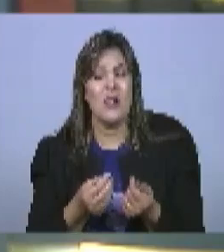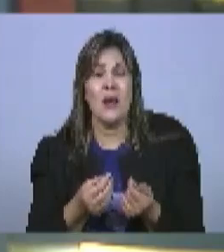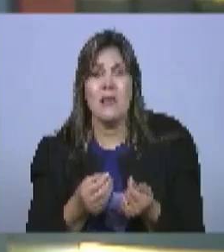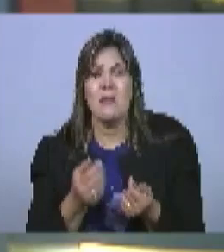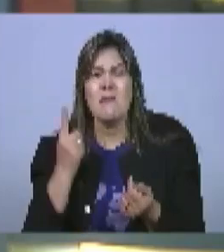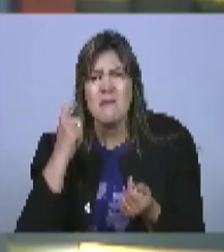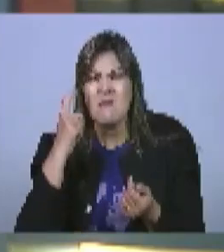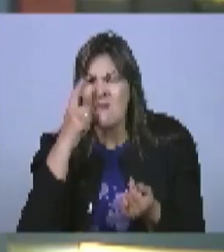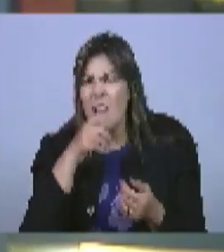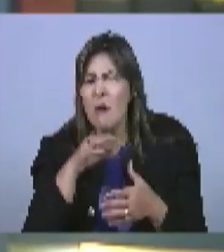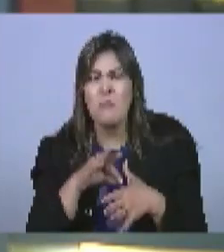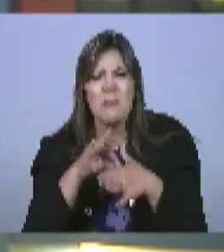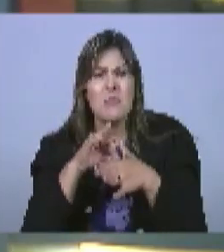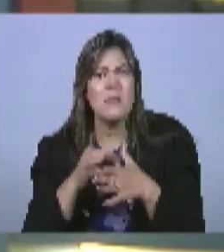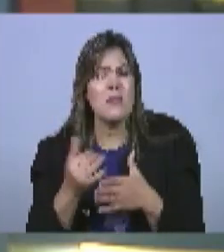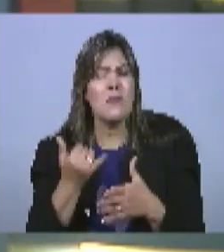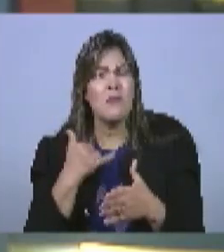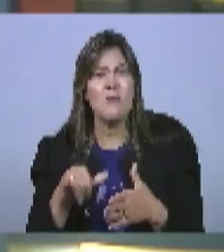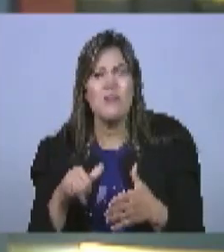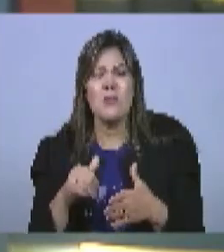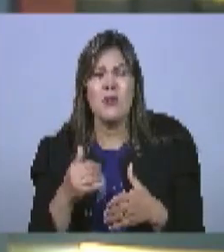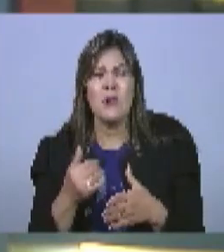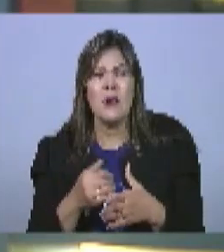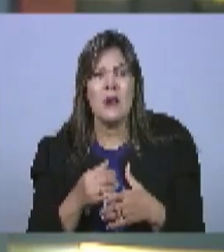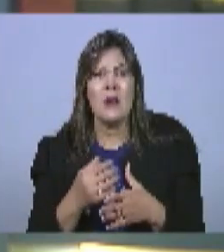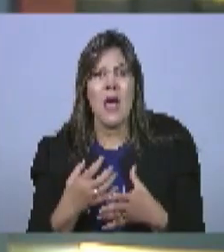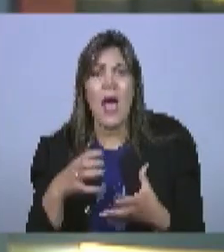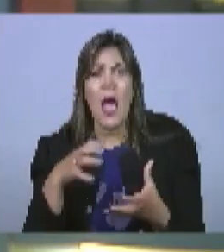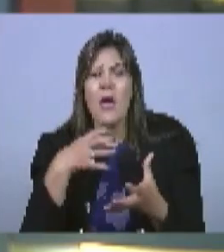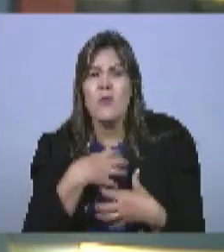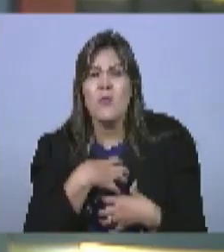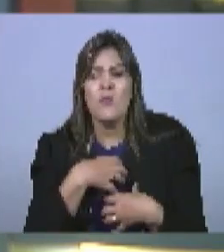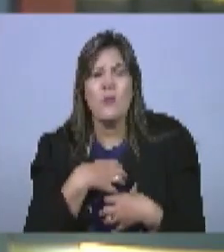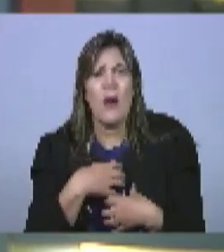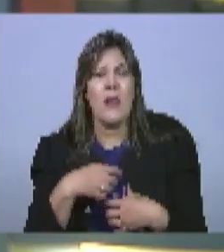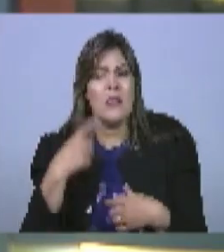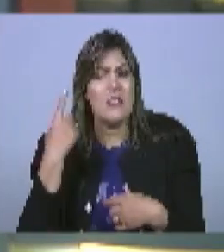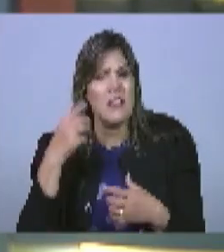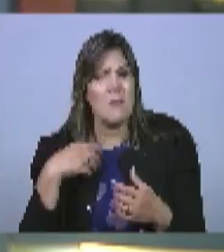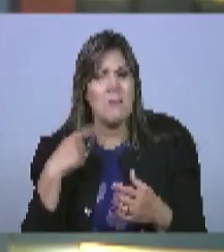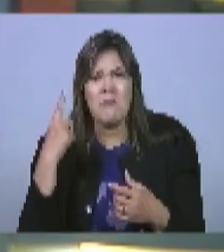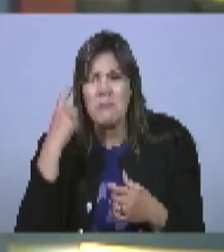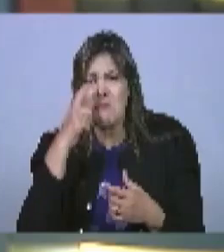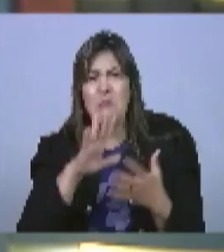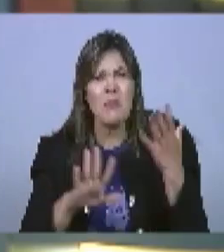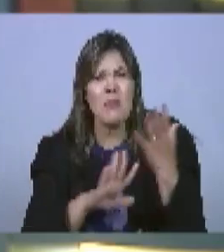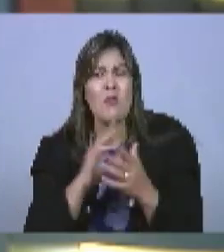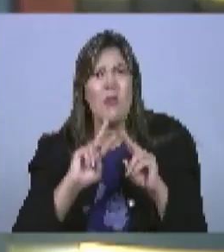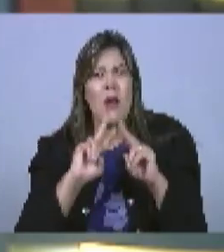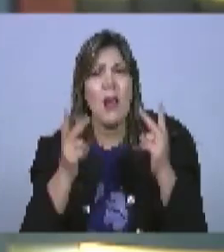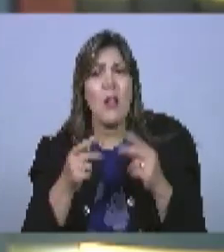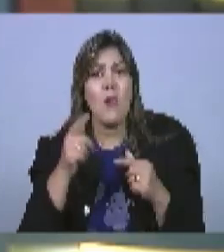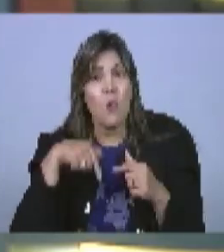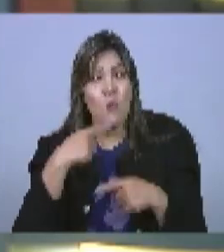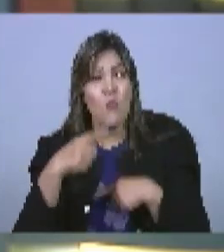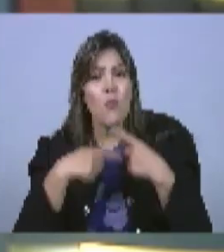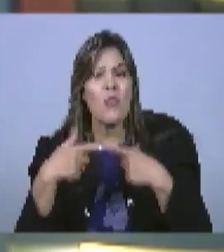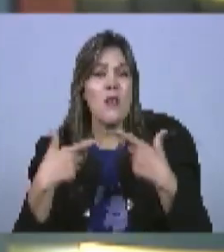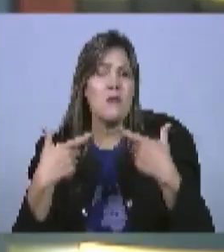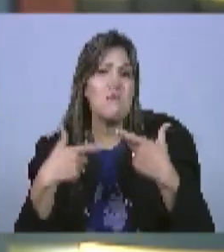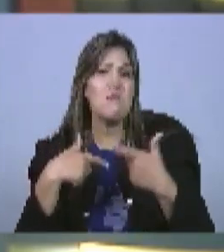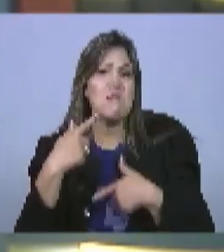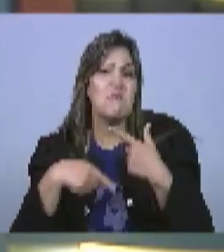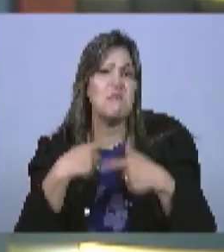بيقدرها البعض بانها من اسوا الكوارث الانسانيه في العالم وبالرغم من هذا القتال مستمر وممتد